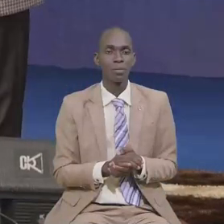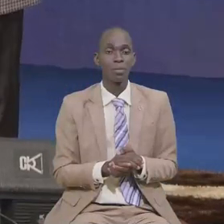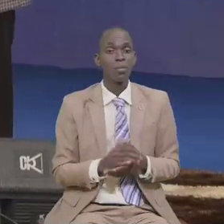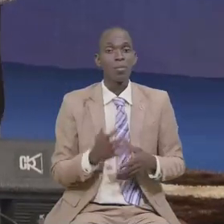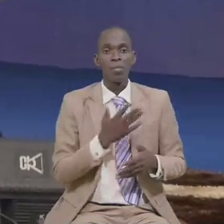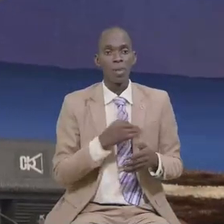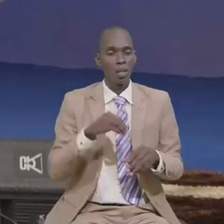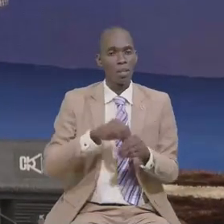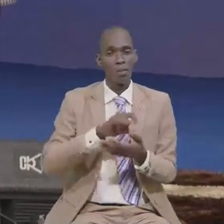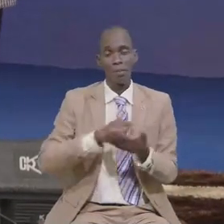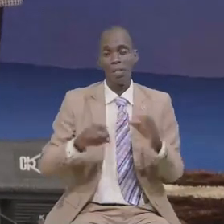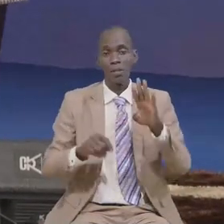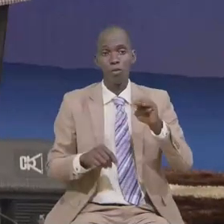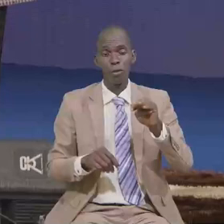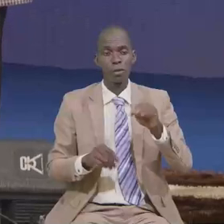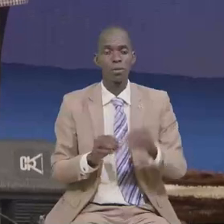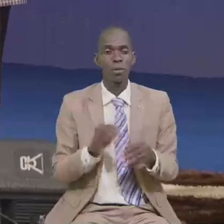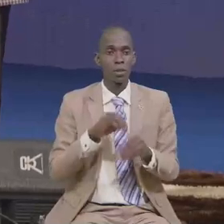le verset 14.